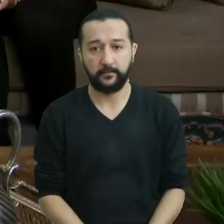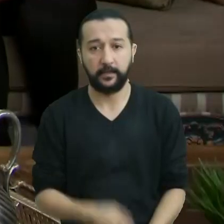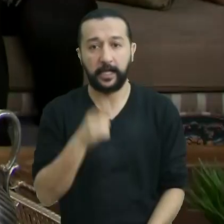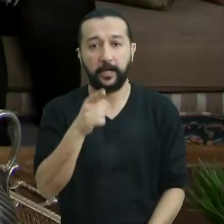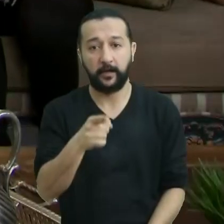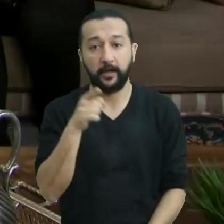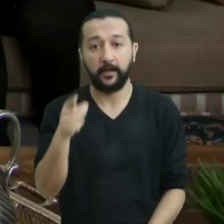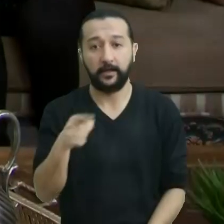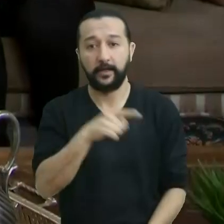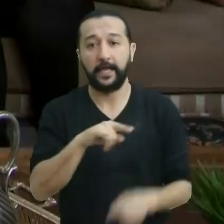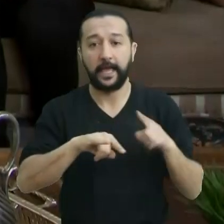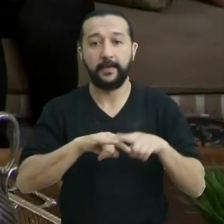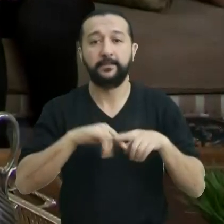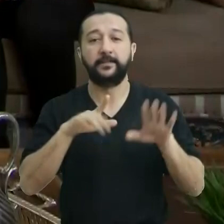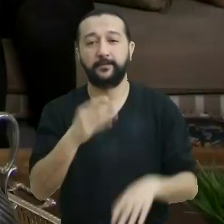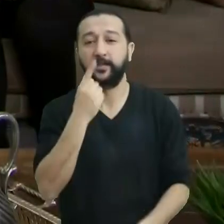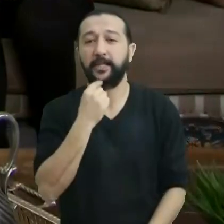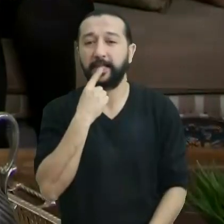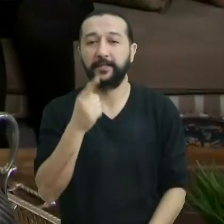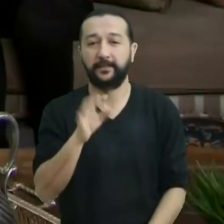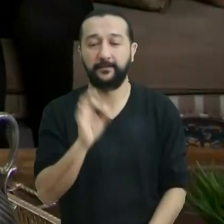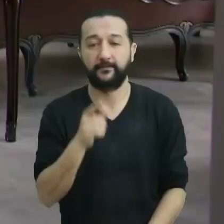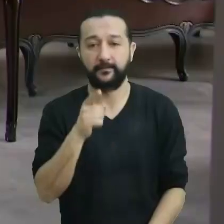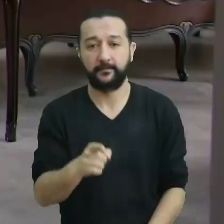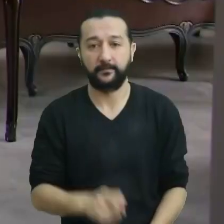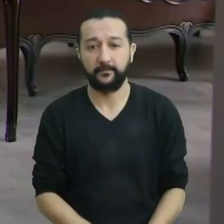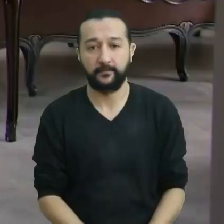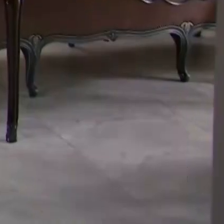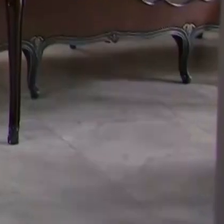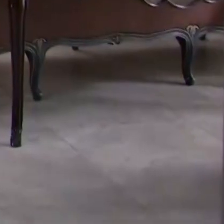Aa, hamster değil mi o ya? Çok tatlılar ya.